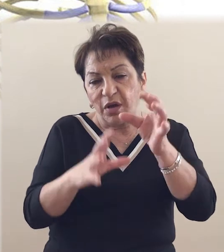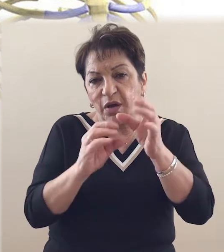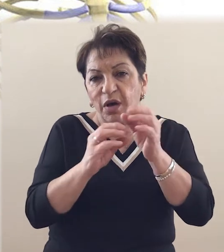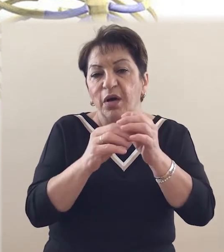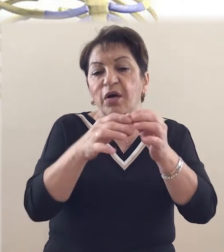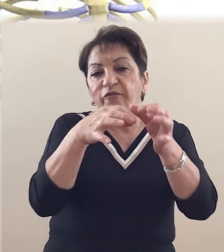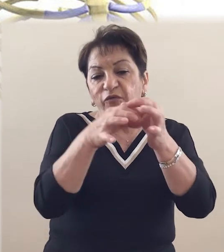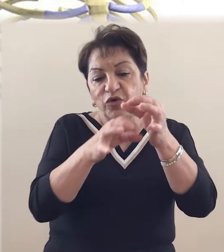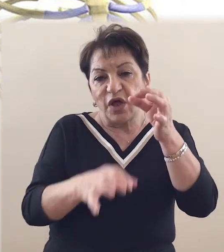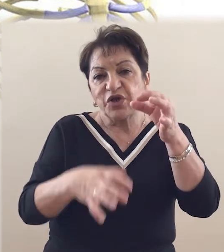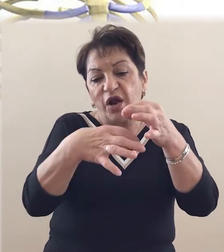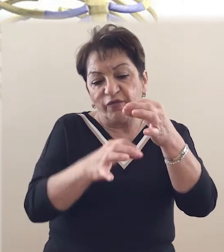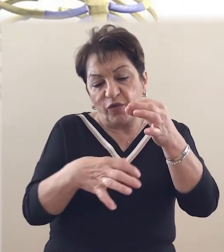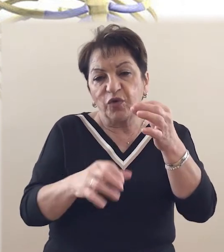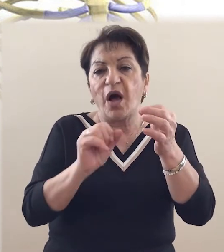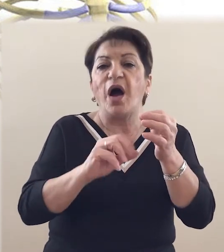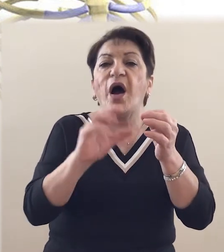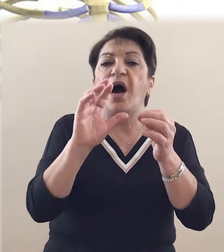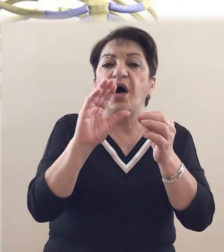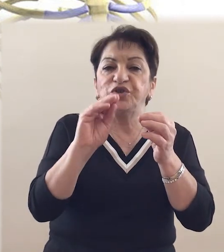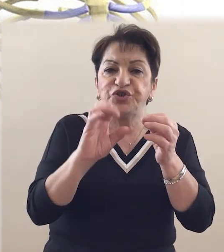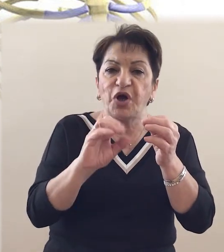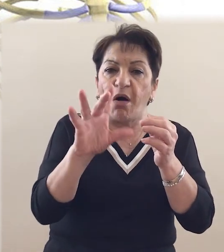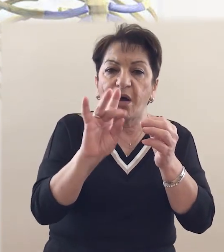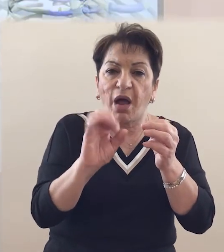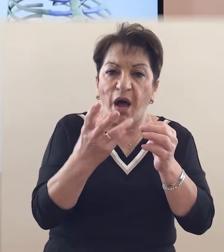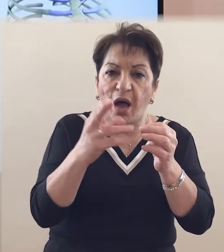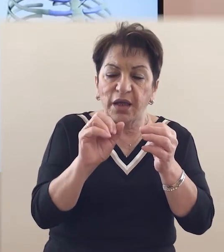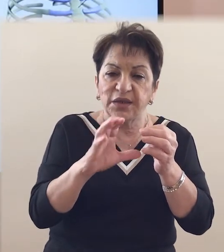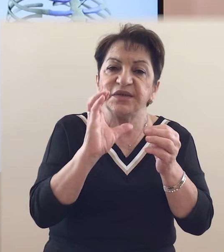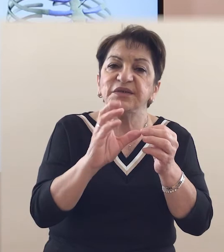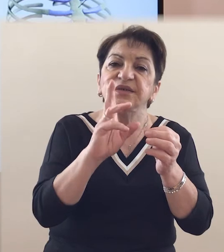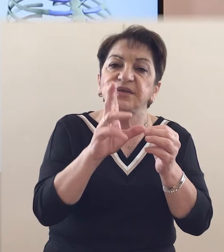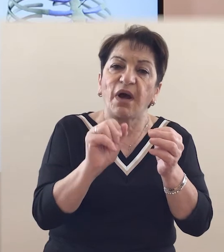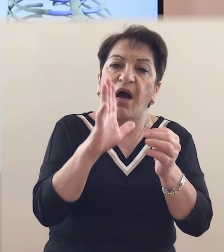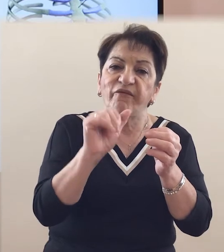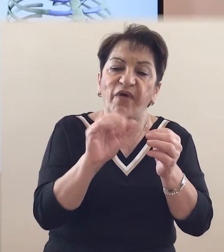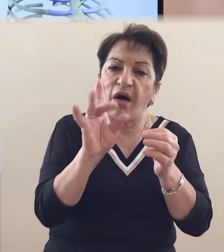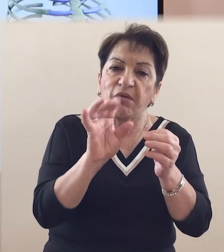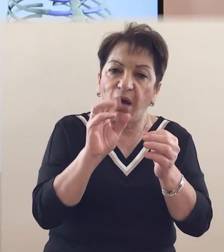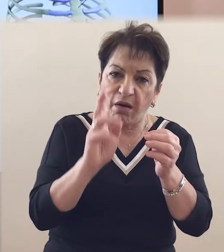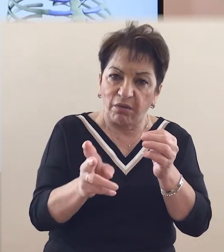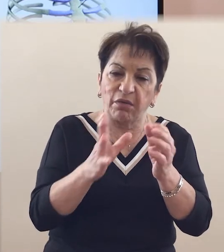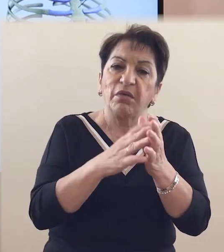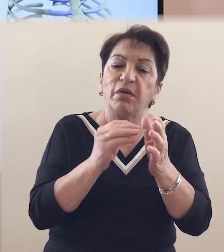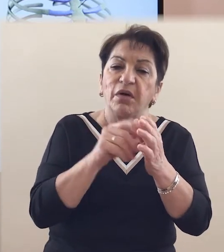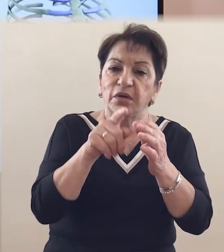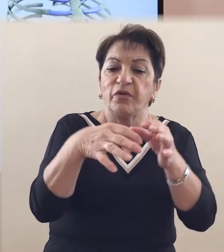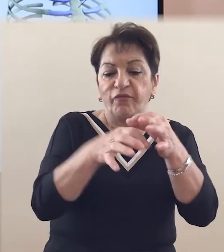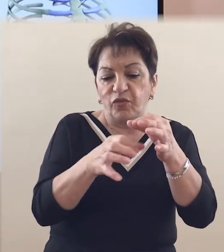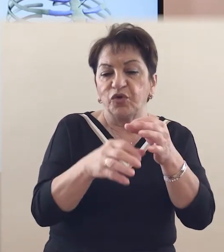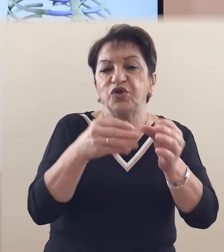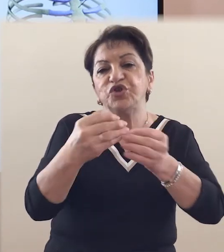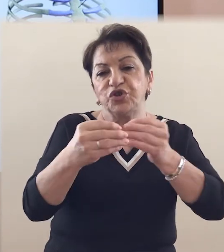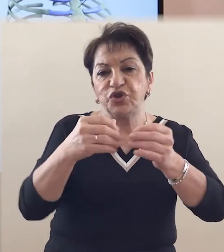ողերը միմյանց միացած են աճառային սկավառակների օգնությամբ։ Այսպիսի միացումը տալիս է ողին որոշակի